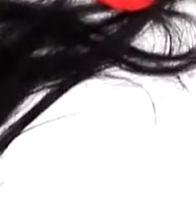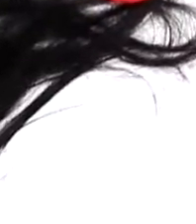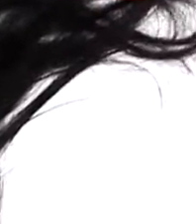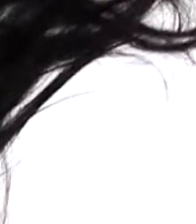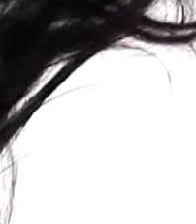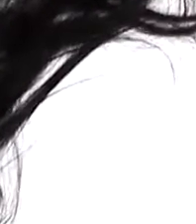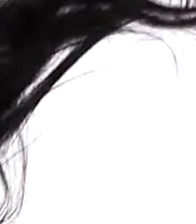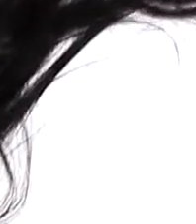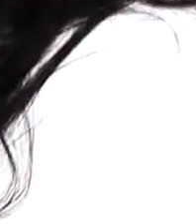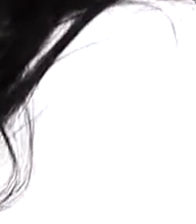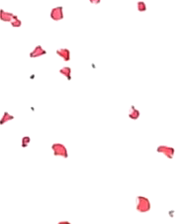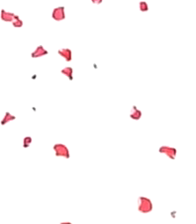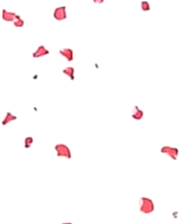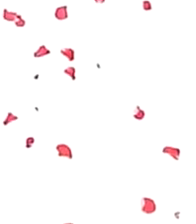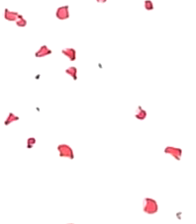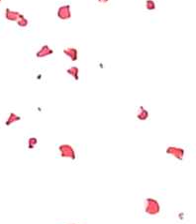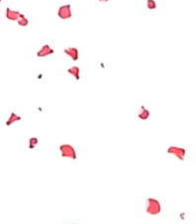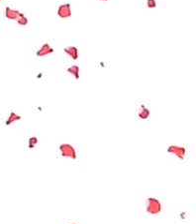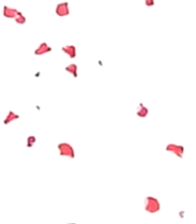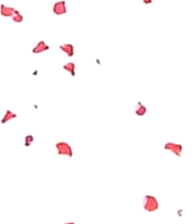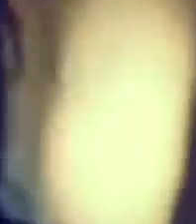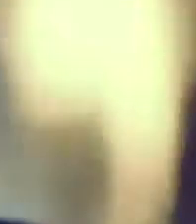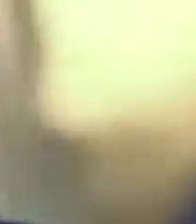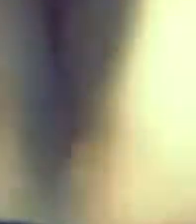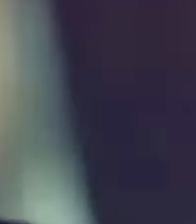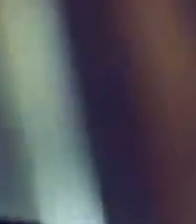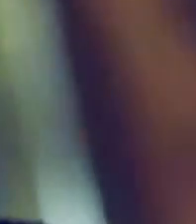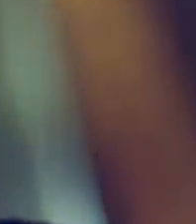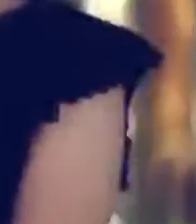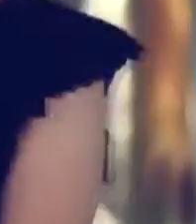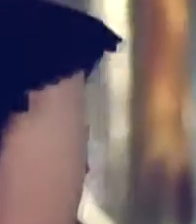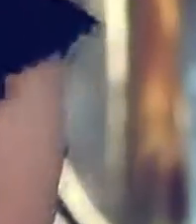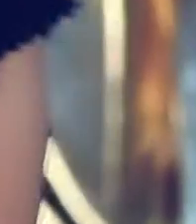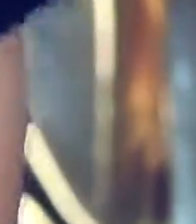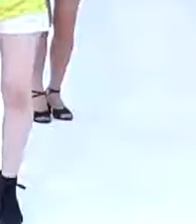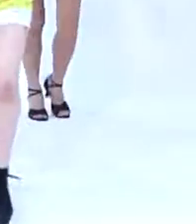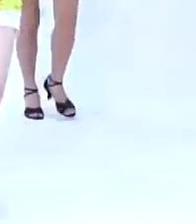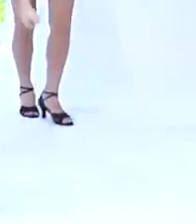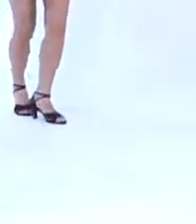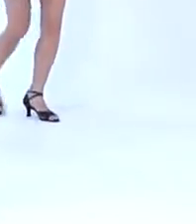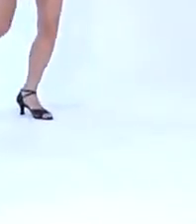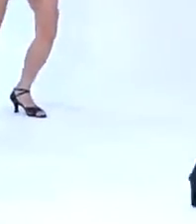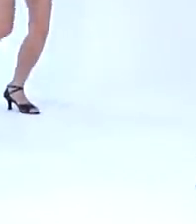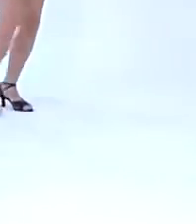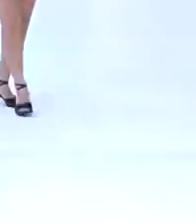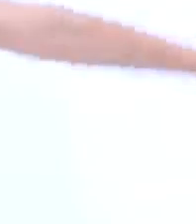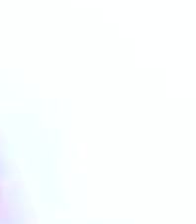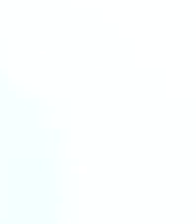가슴 떨려.